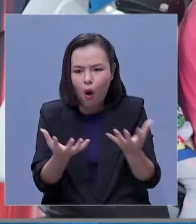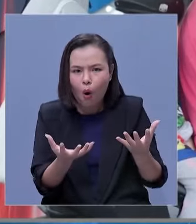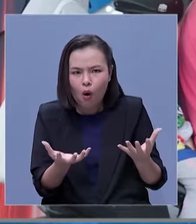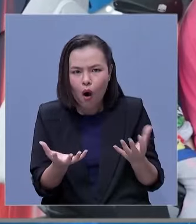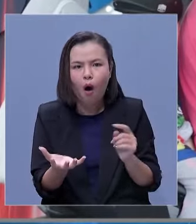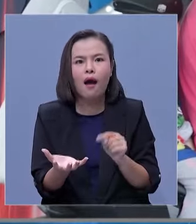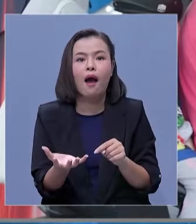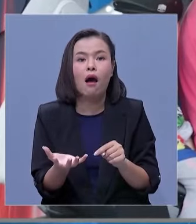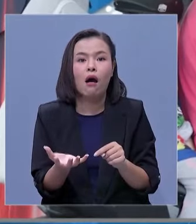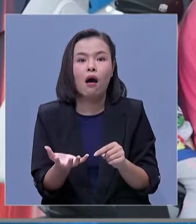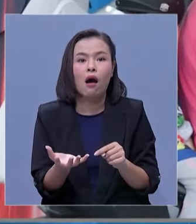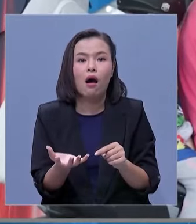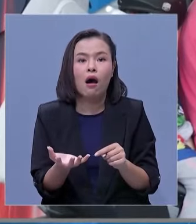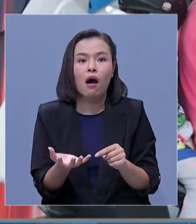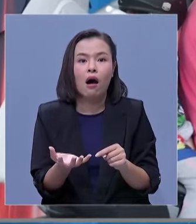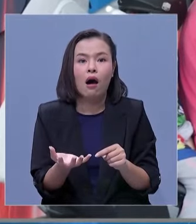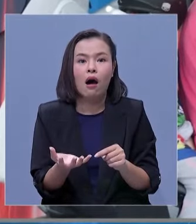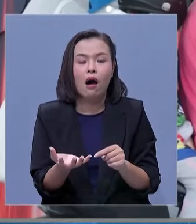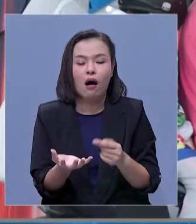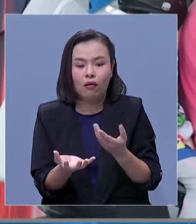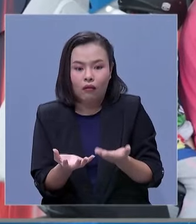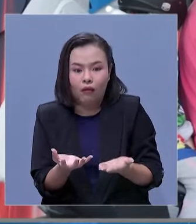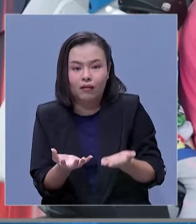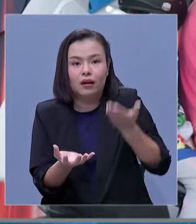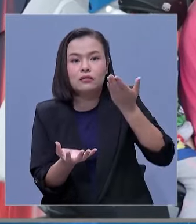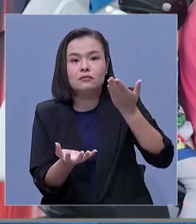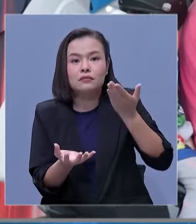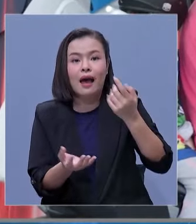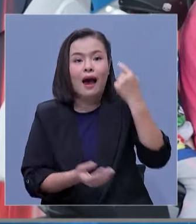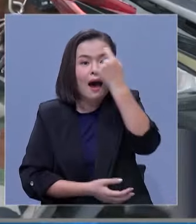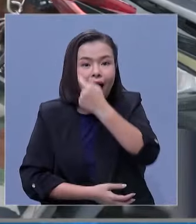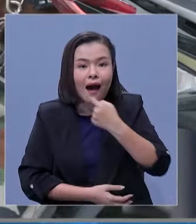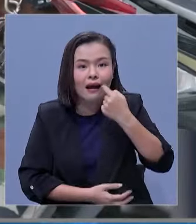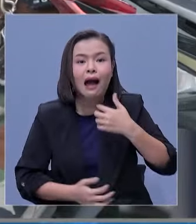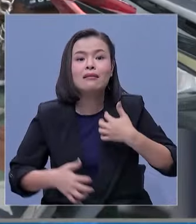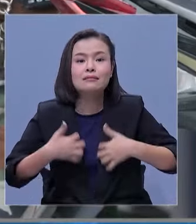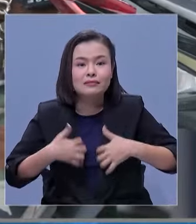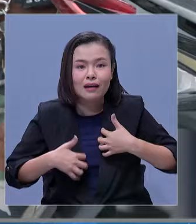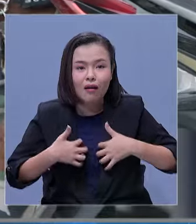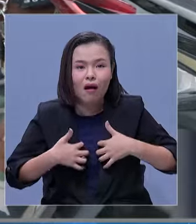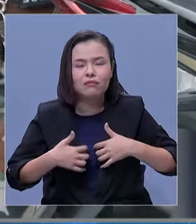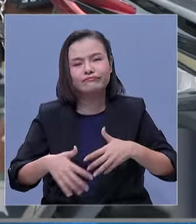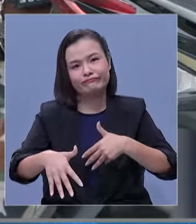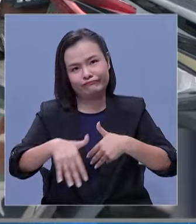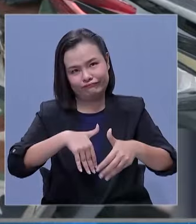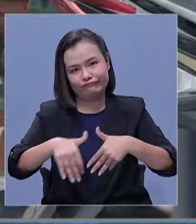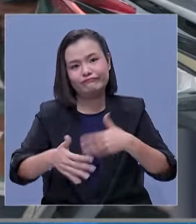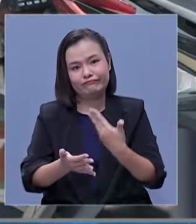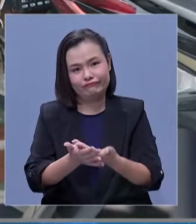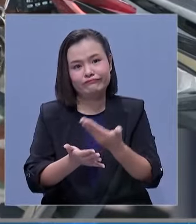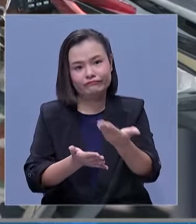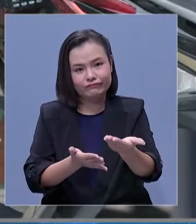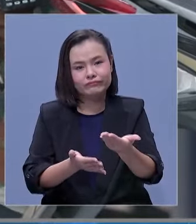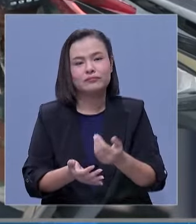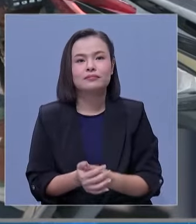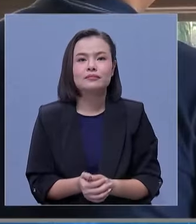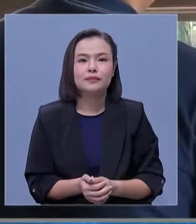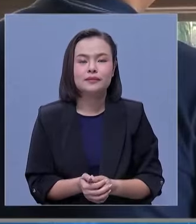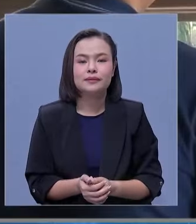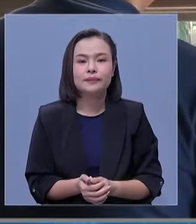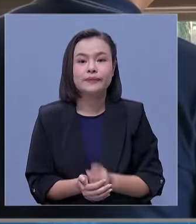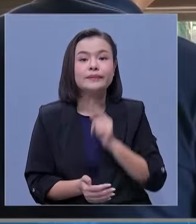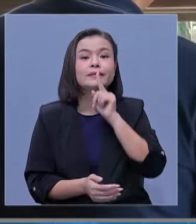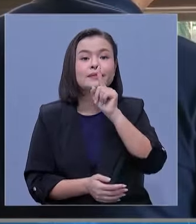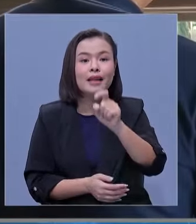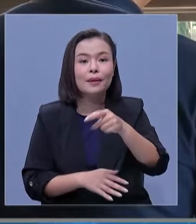แหลจะขึ้นตามมั้ยแหะต้นทุนจะเพิ่มขึ้นสุดท้ายมาลงที่ใครครับพวกเราอ่ะผู้บริโภคอย่างเรานั่นนั่นเองนะครับไปสอบถามคุณอภิชาติไพ